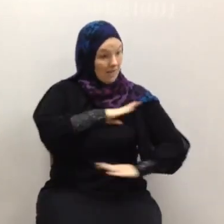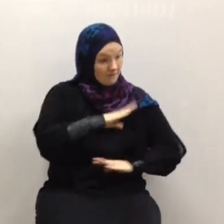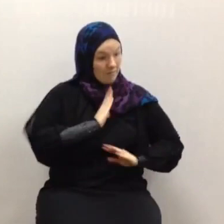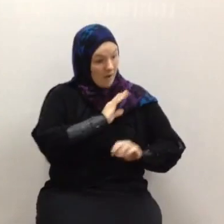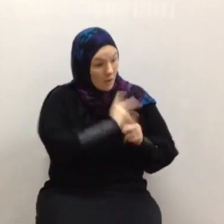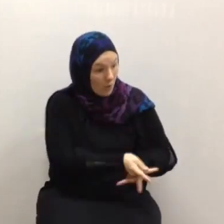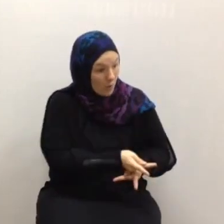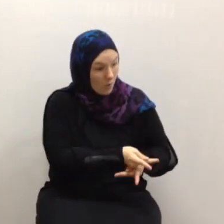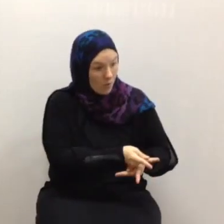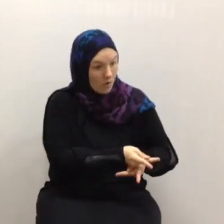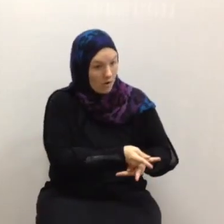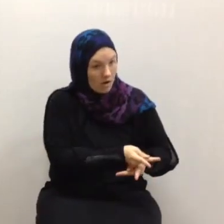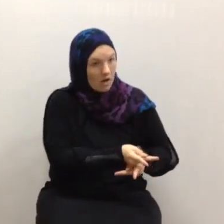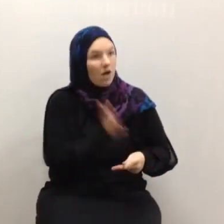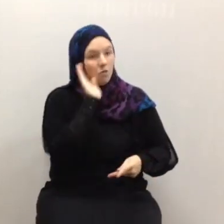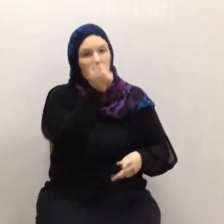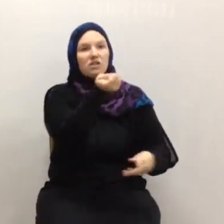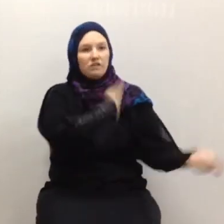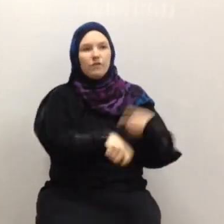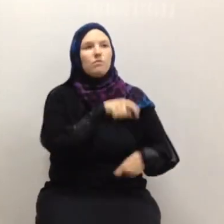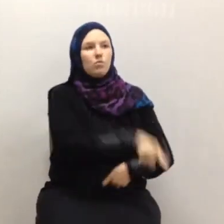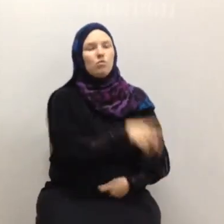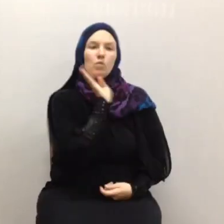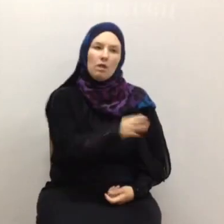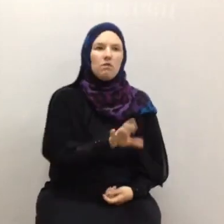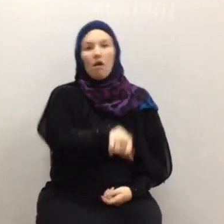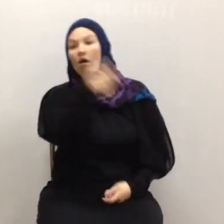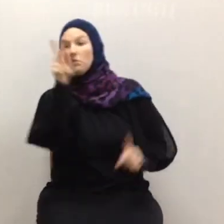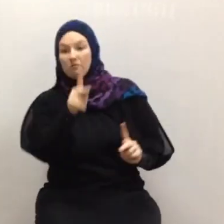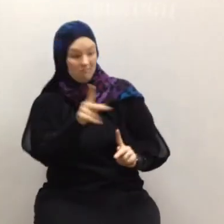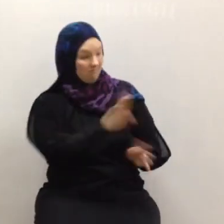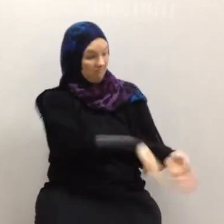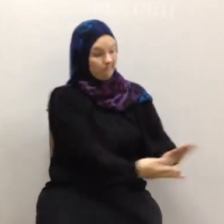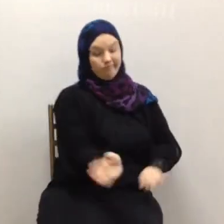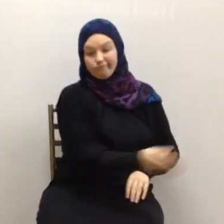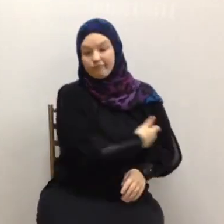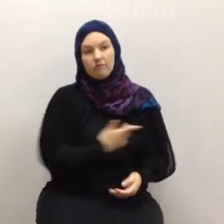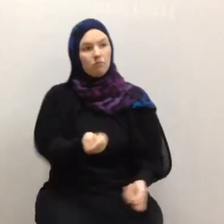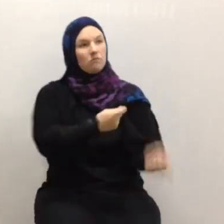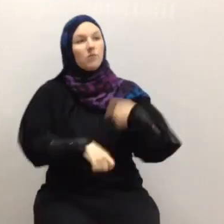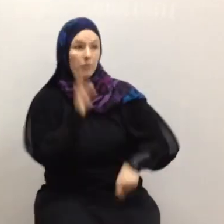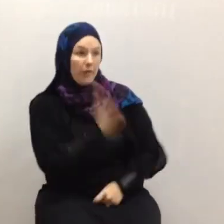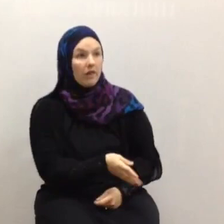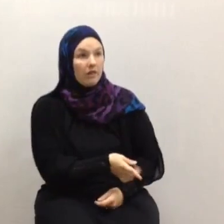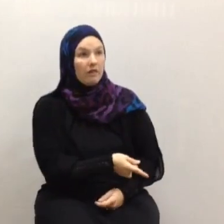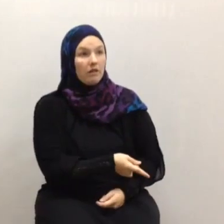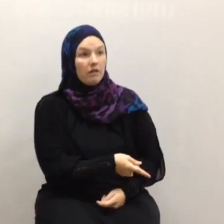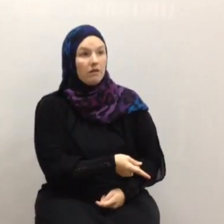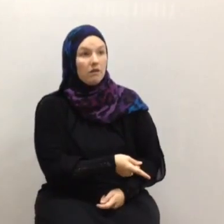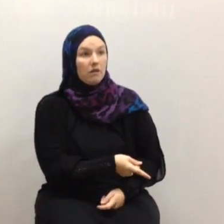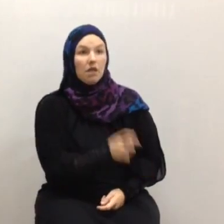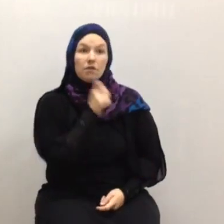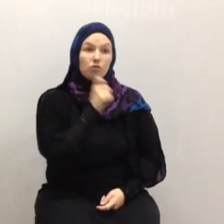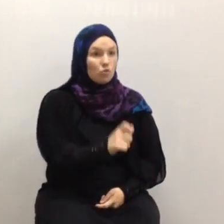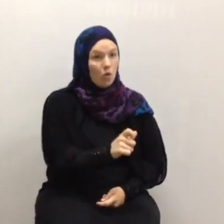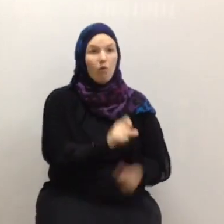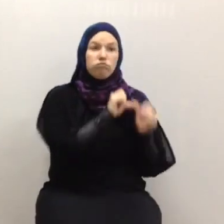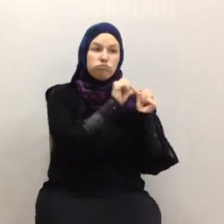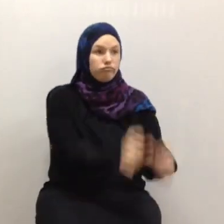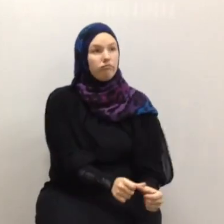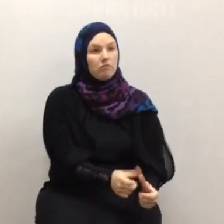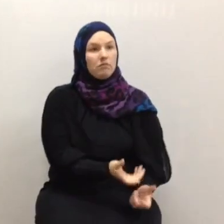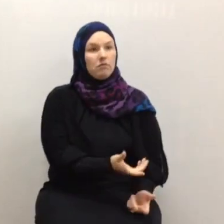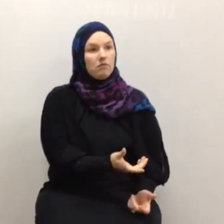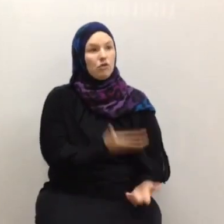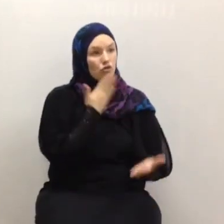with others. وَإِن تَتَوَلَّوْا يَسْتَبْدِلْ قَوْمًا غَيْرَكُمْ ثُمَّ لَا